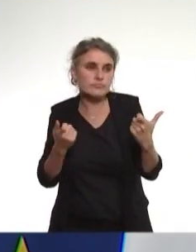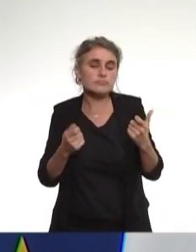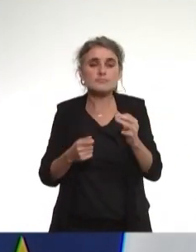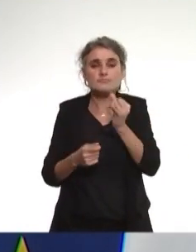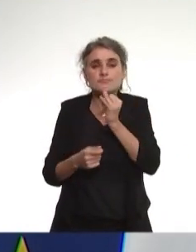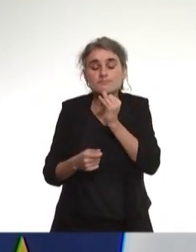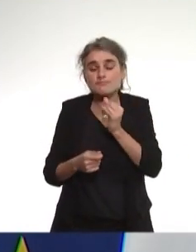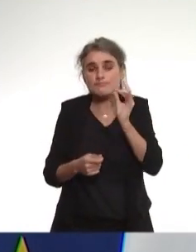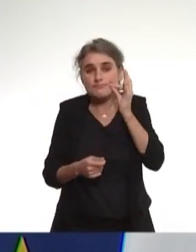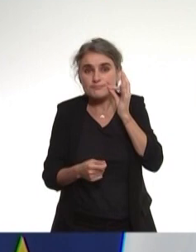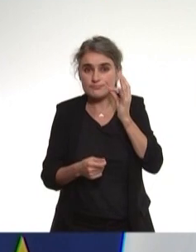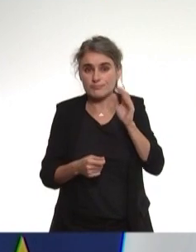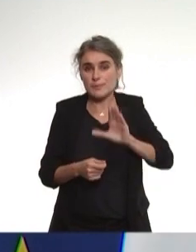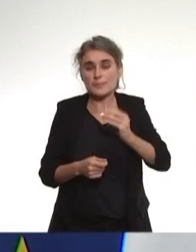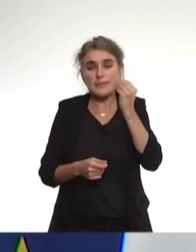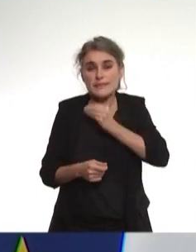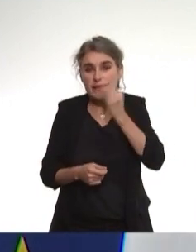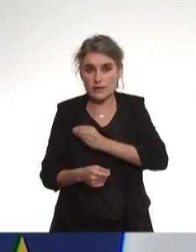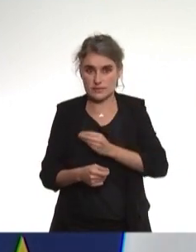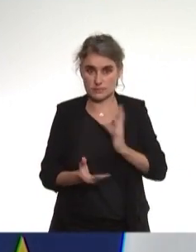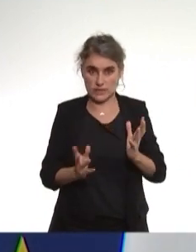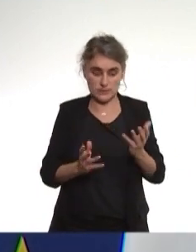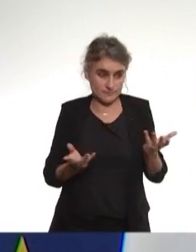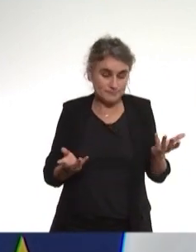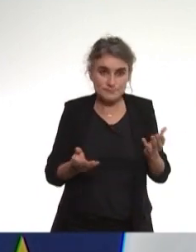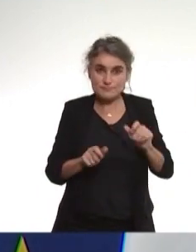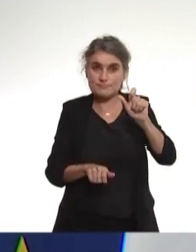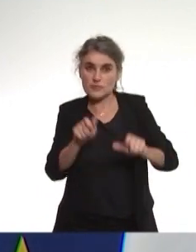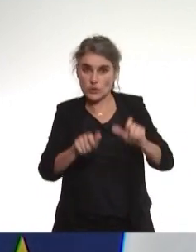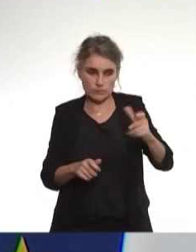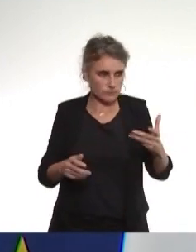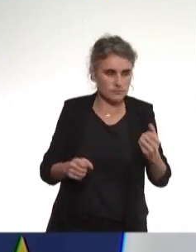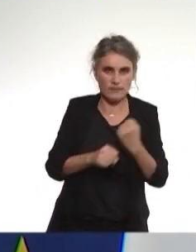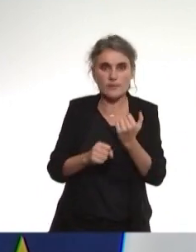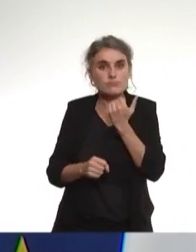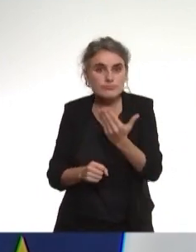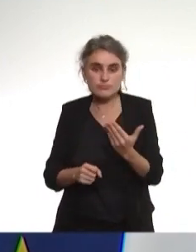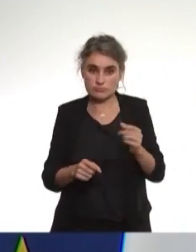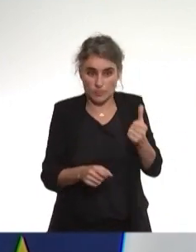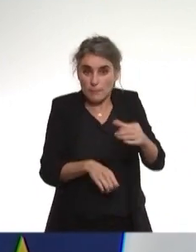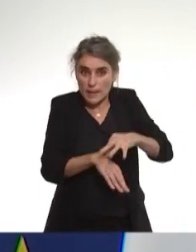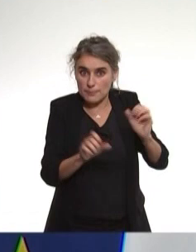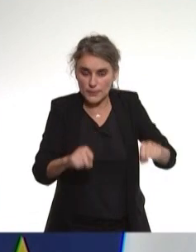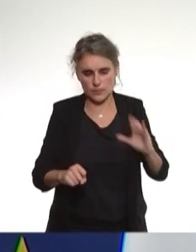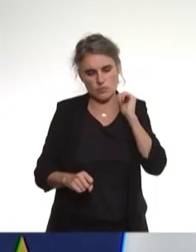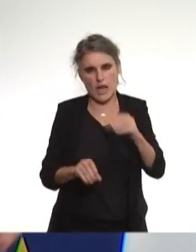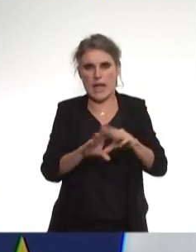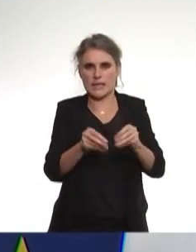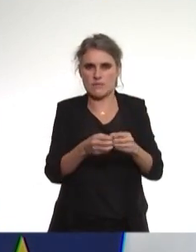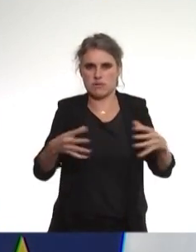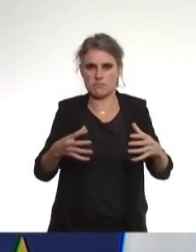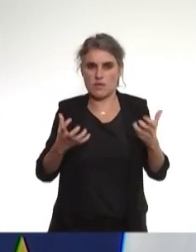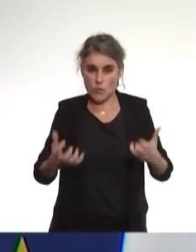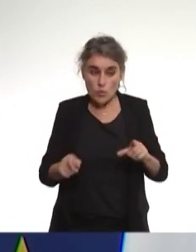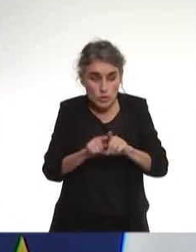accompagne l'automne et l'hiver qui peuvent éloigner des soignants de leur lieu de travail c'est pour ça que nous faisons tout pour renforcer les effectifs et permettre aussi aux soignants